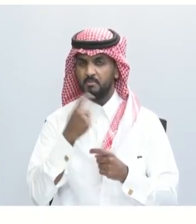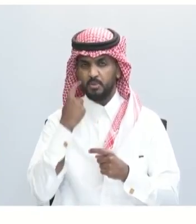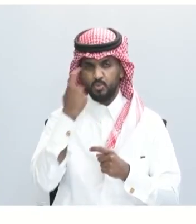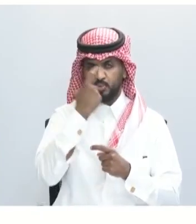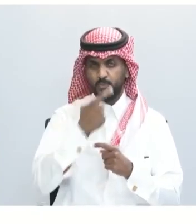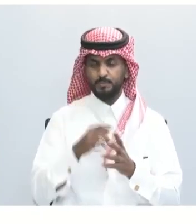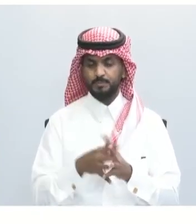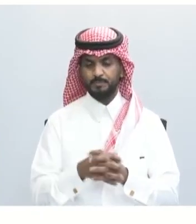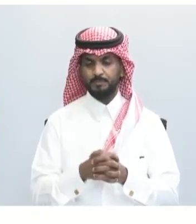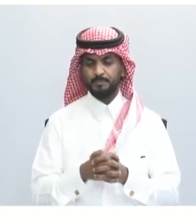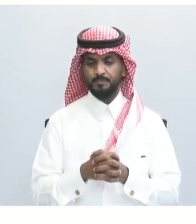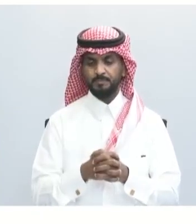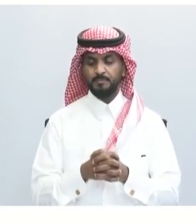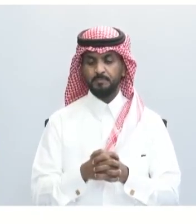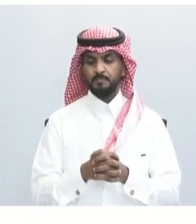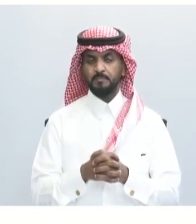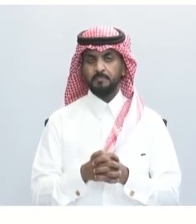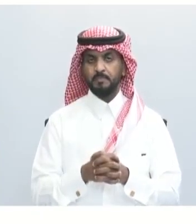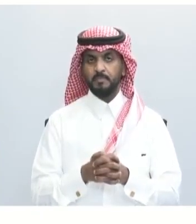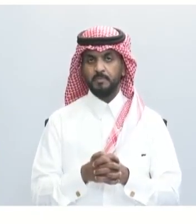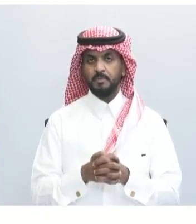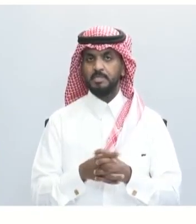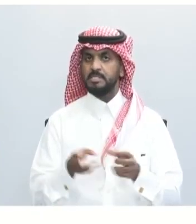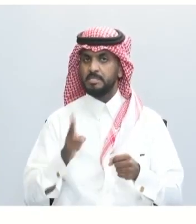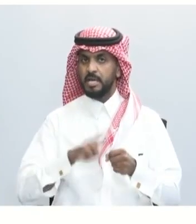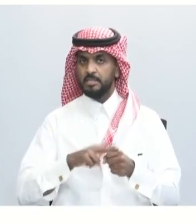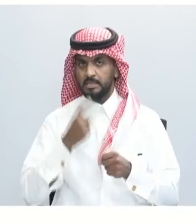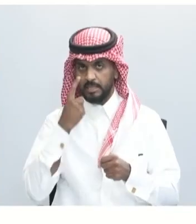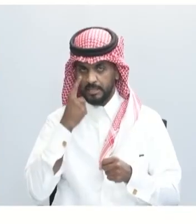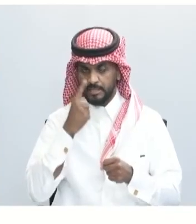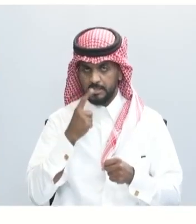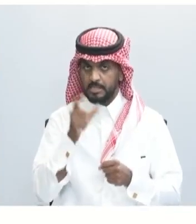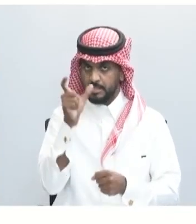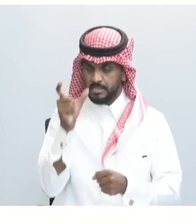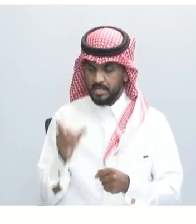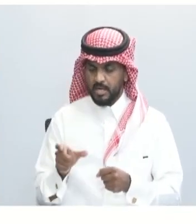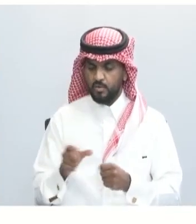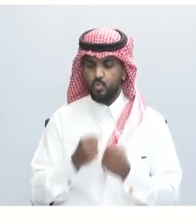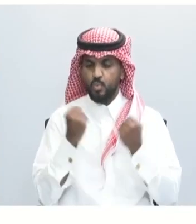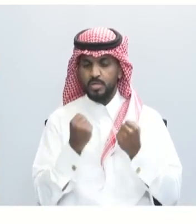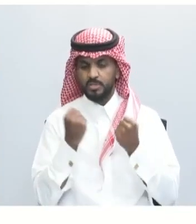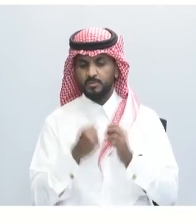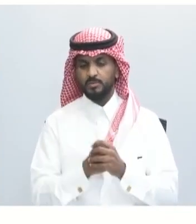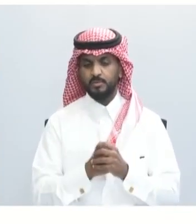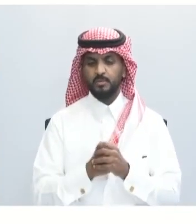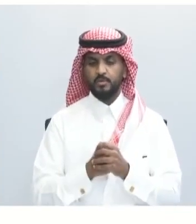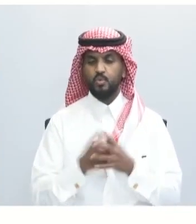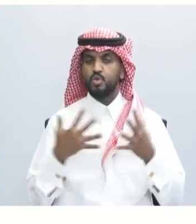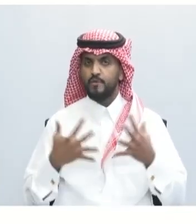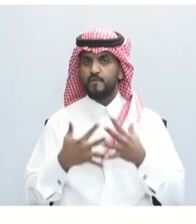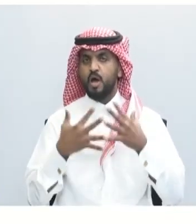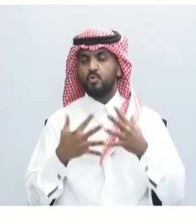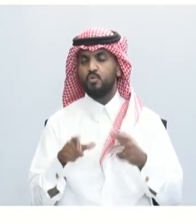النجوم وايضا زياده تركيز الانسان ونشاطه حيويته